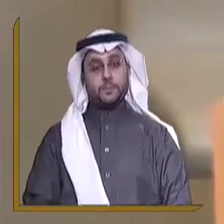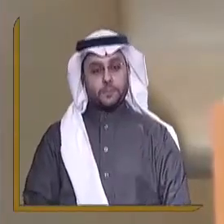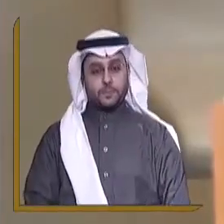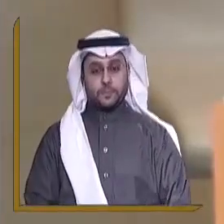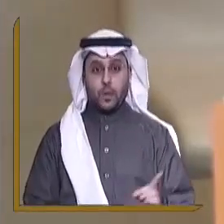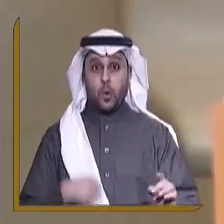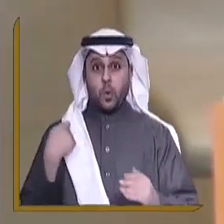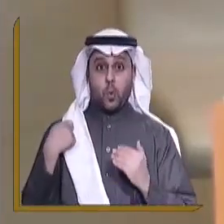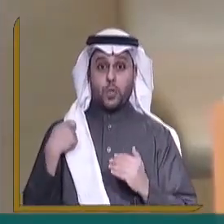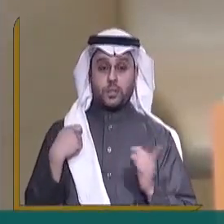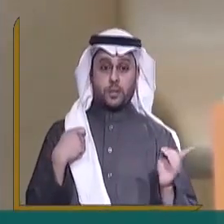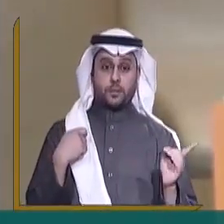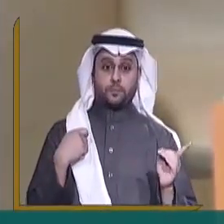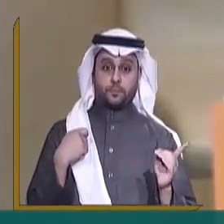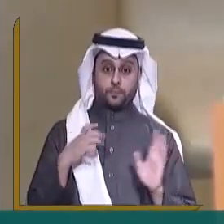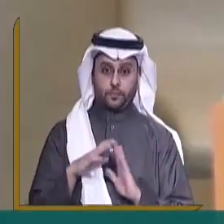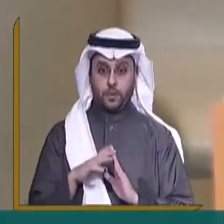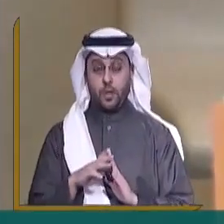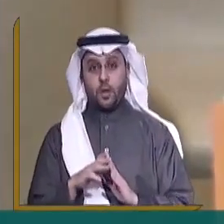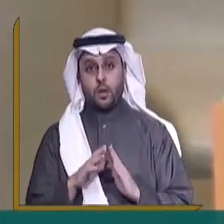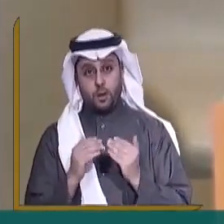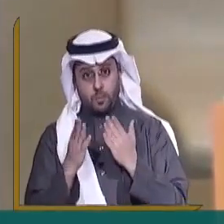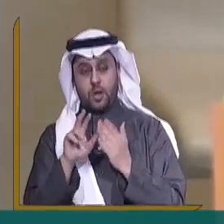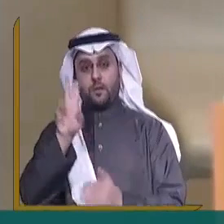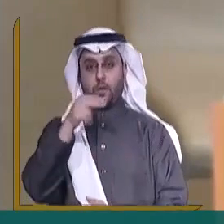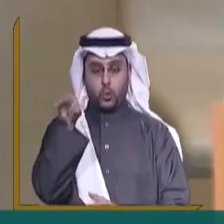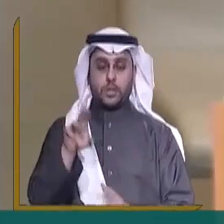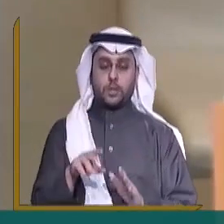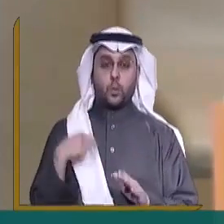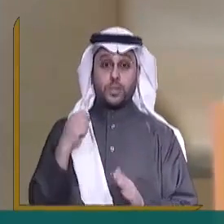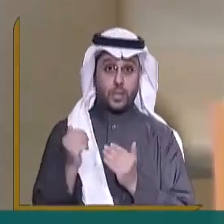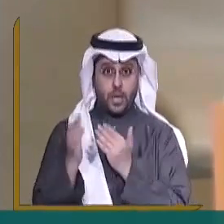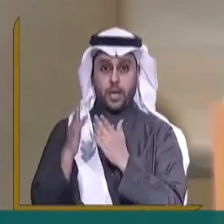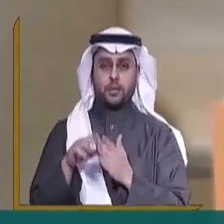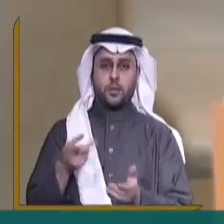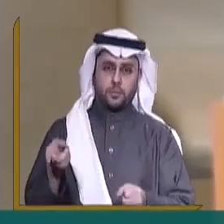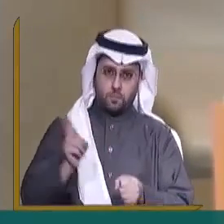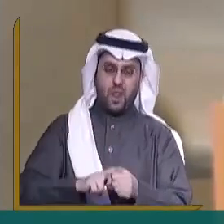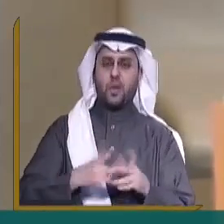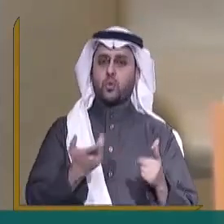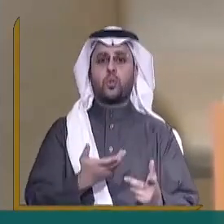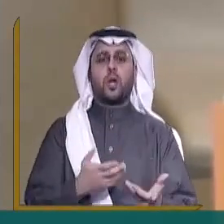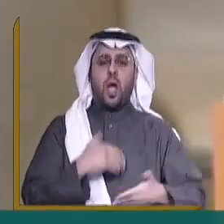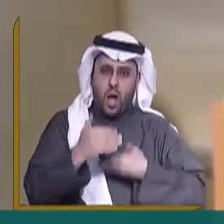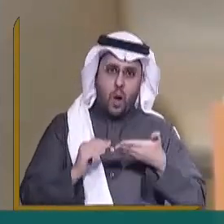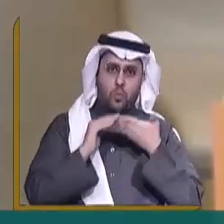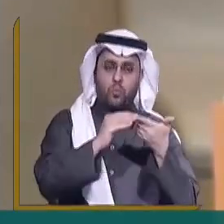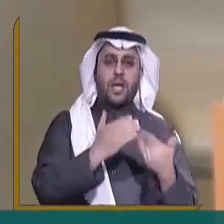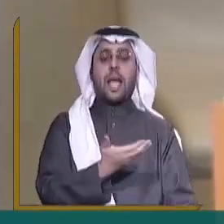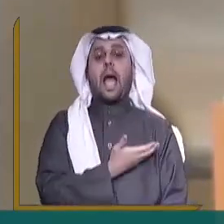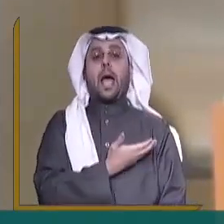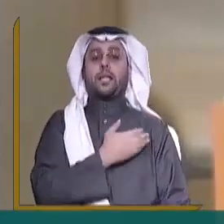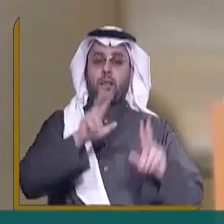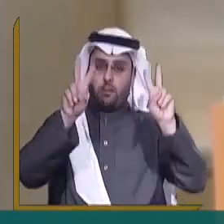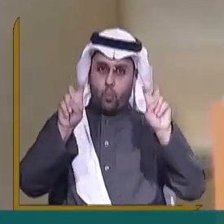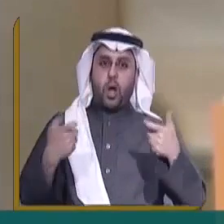البرلماني خلال مجلس حقوق الانسان في جنيف وزير الخارجيه يجدد دعوه المملكه للوقف الفوري لاطلاق